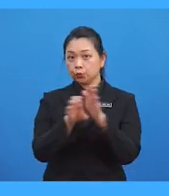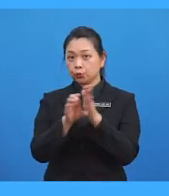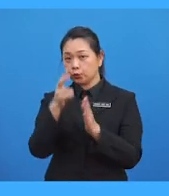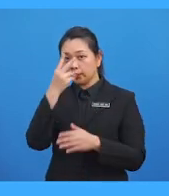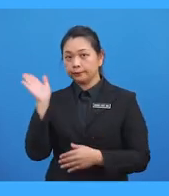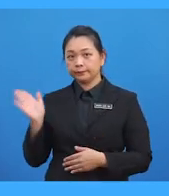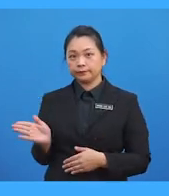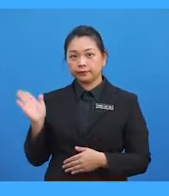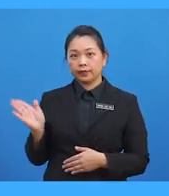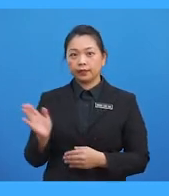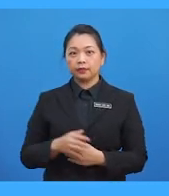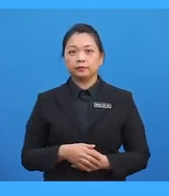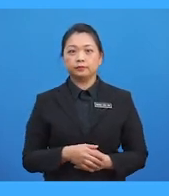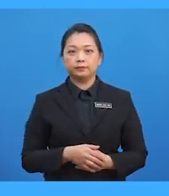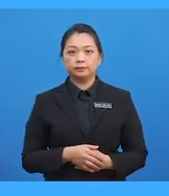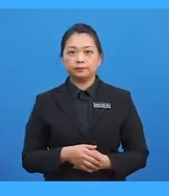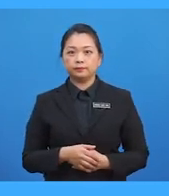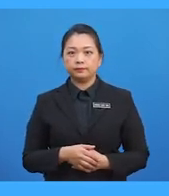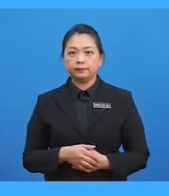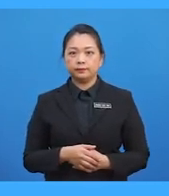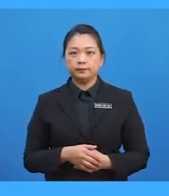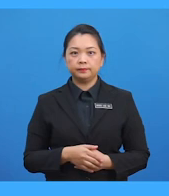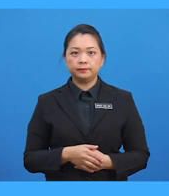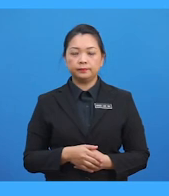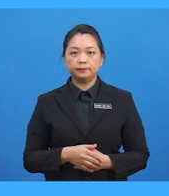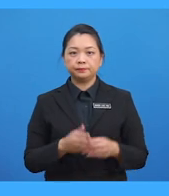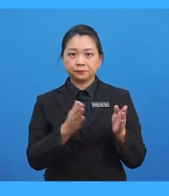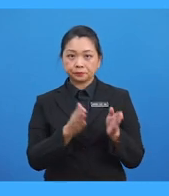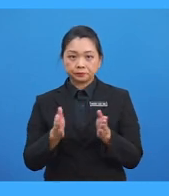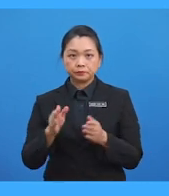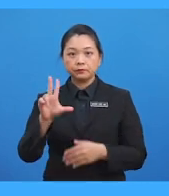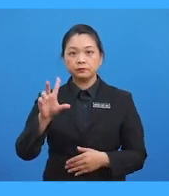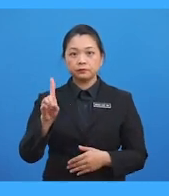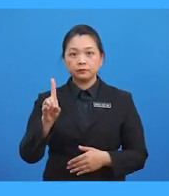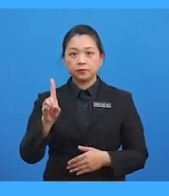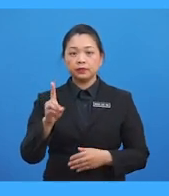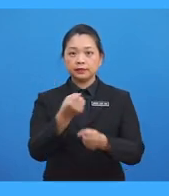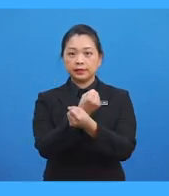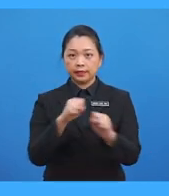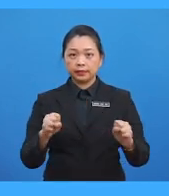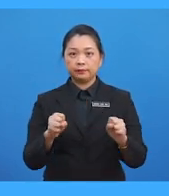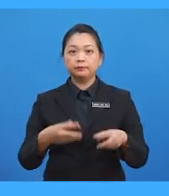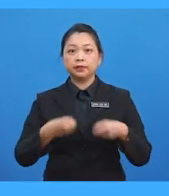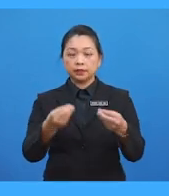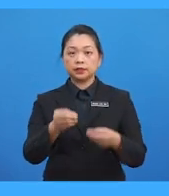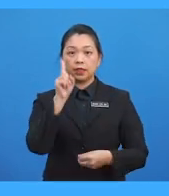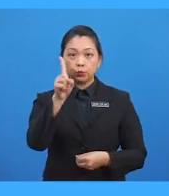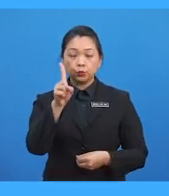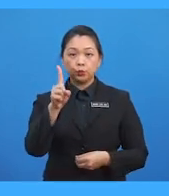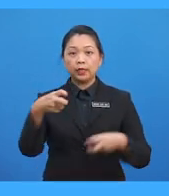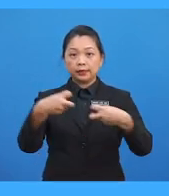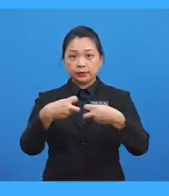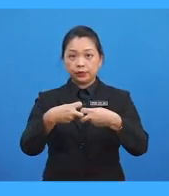sebahagian atau semua hubungan litar bersepadu itu atau susunan tiga dimensi sedemikian yang disediakan bagi sesuatu